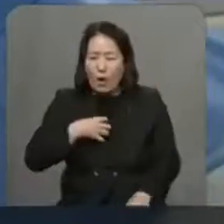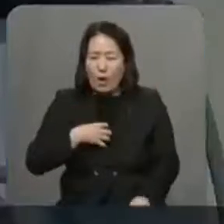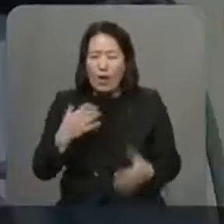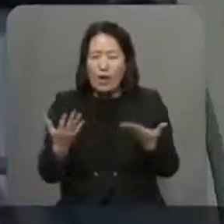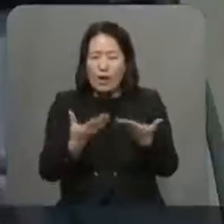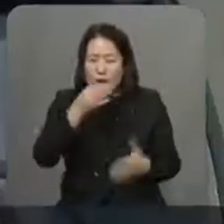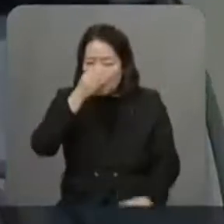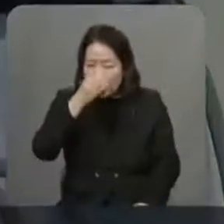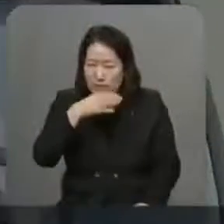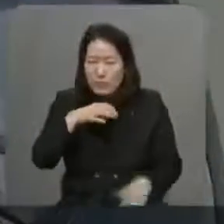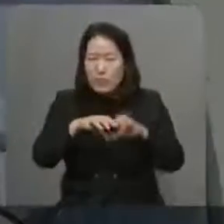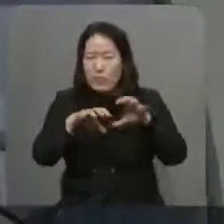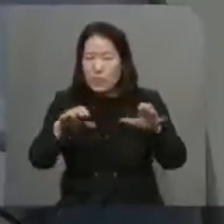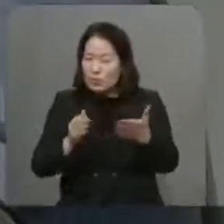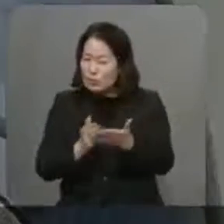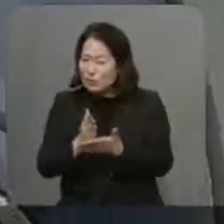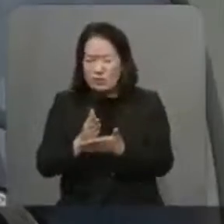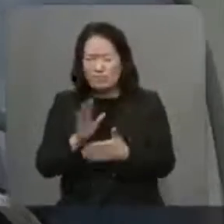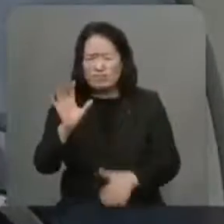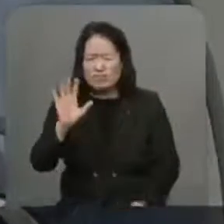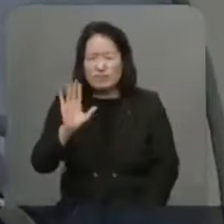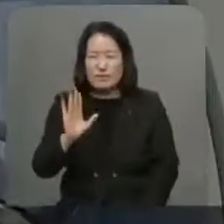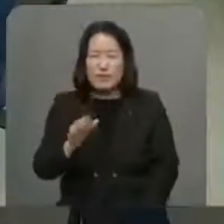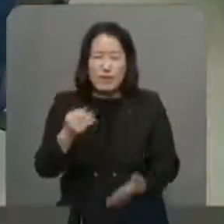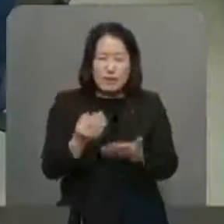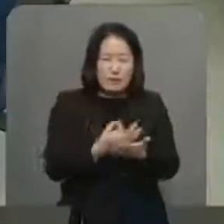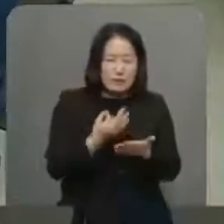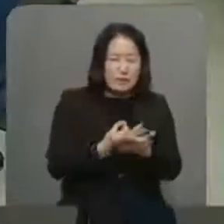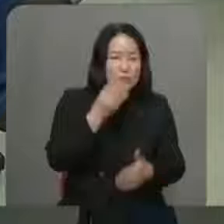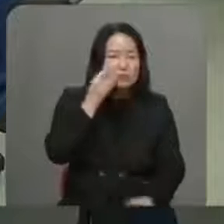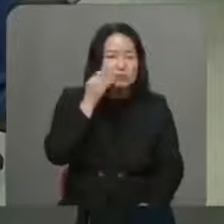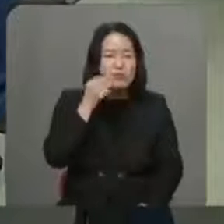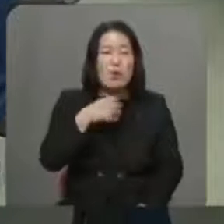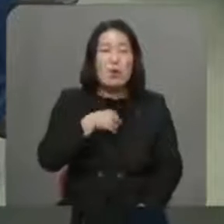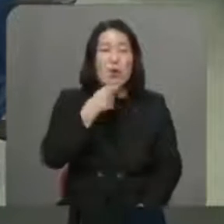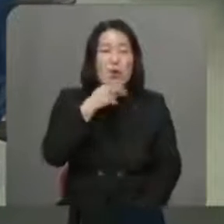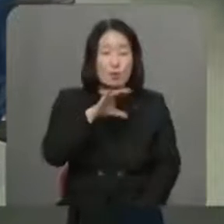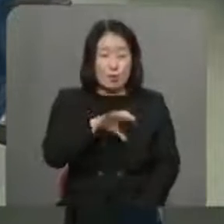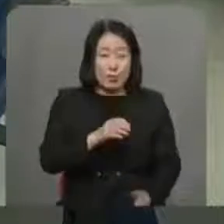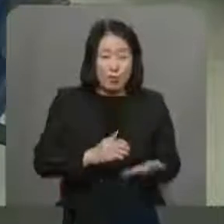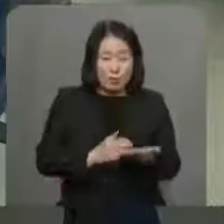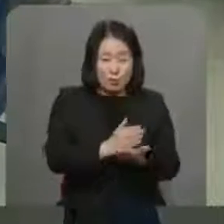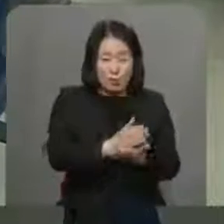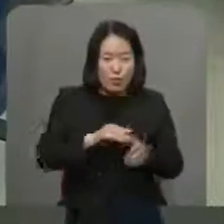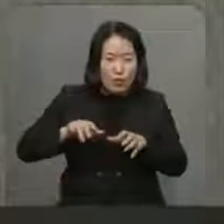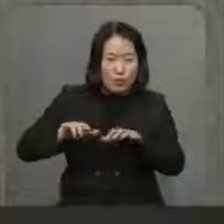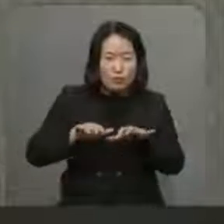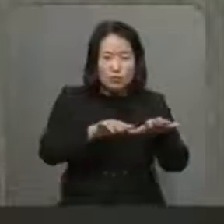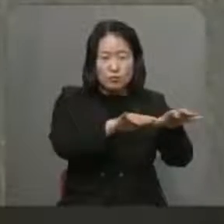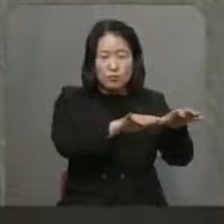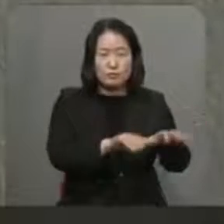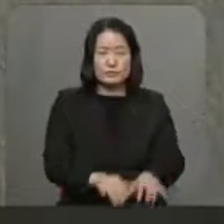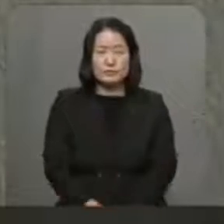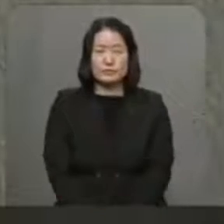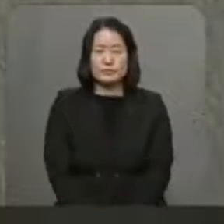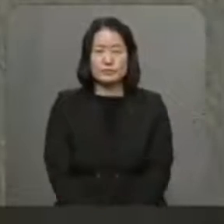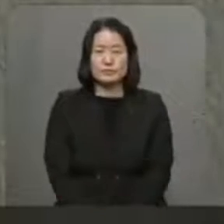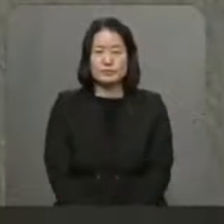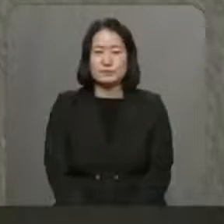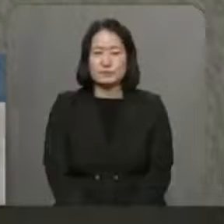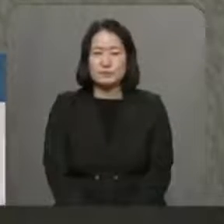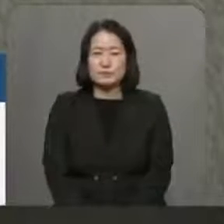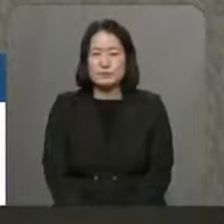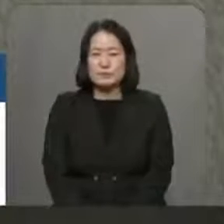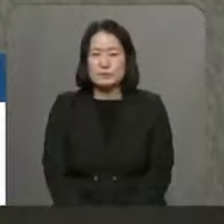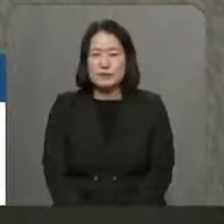강도가 상대적으로 높은 전공은 피하고 수입이 좋거나 위험 부담이 덜한 전공으로 의사들이 몰리는 겁니다. 이제 무엇을 할 수